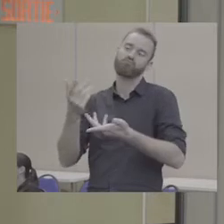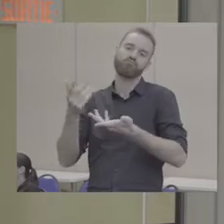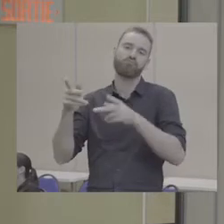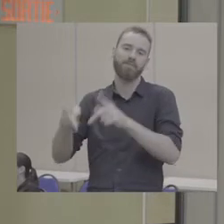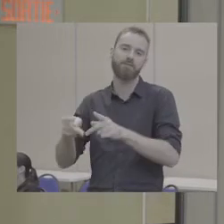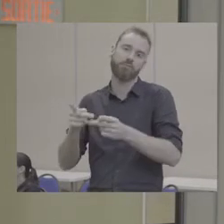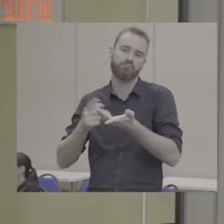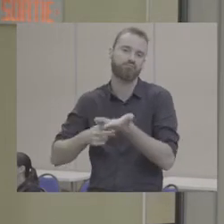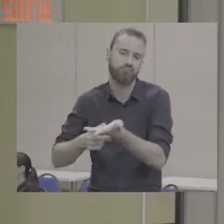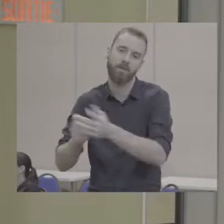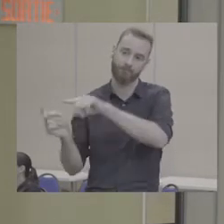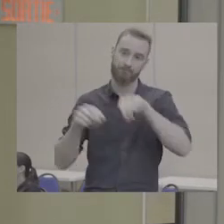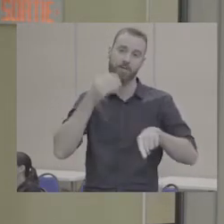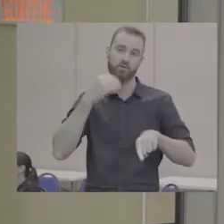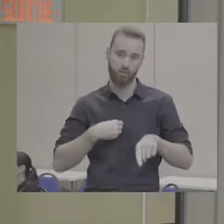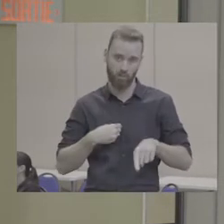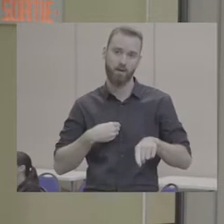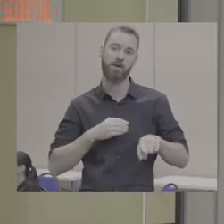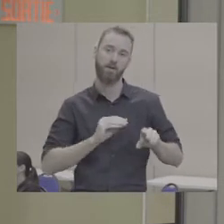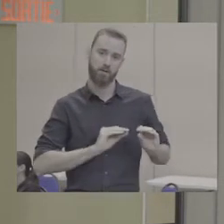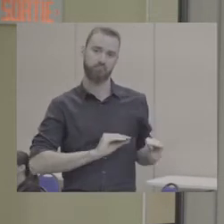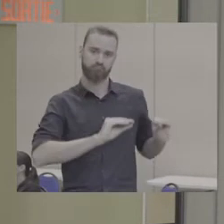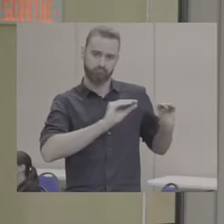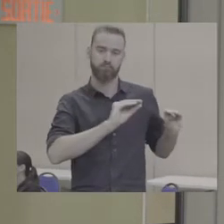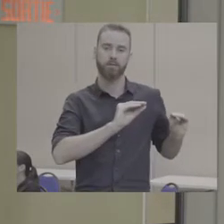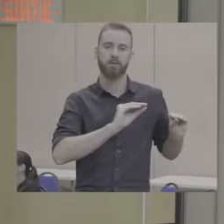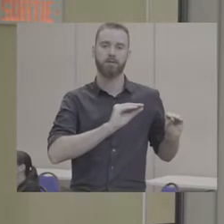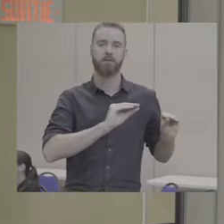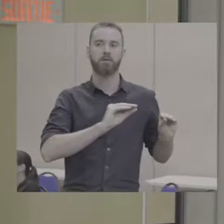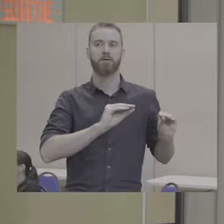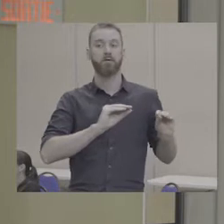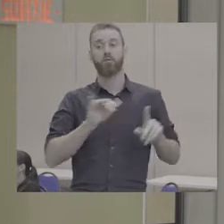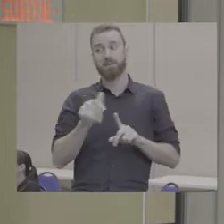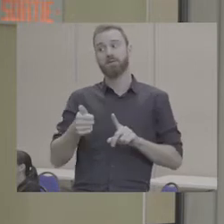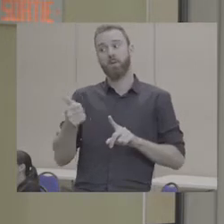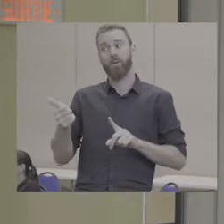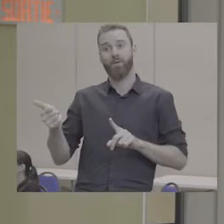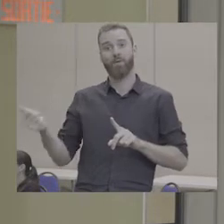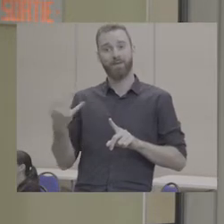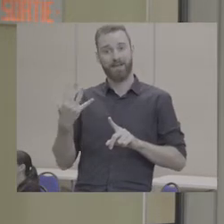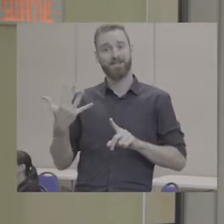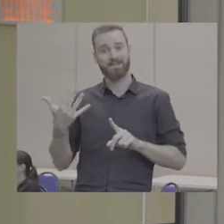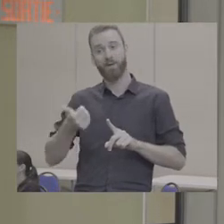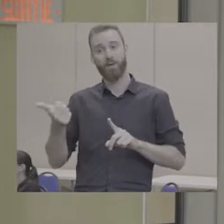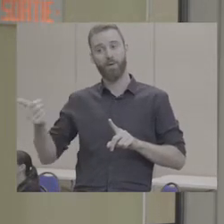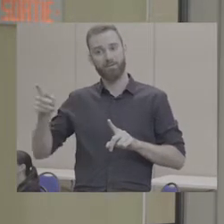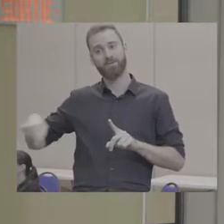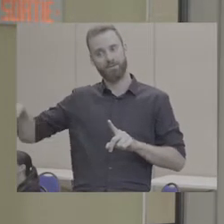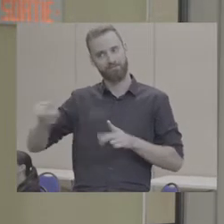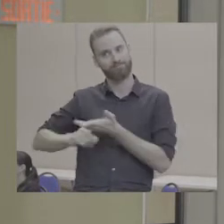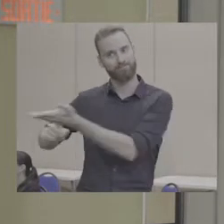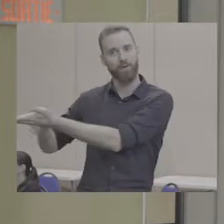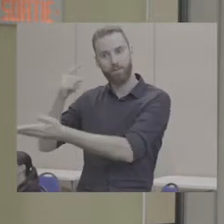ouvrier pour faire ça chez moi. Puis j'ai 4-5 autres personnes handicapées